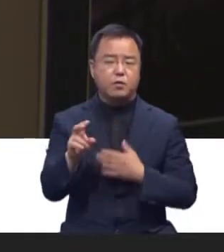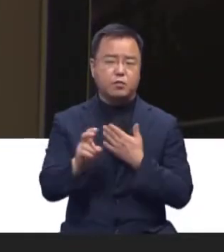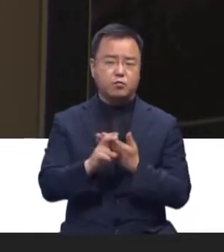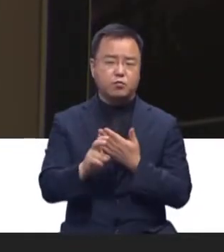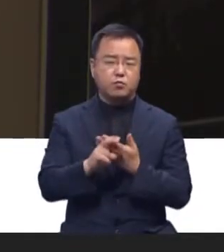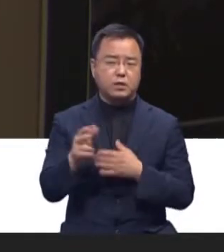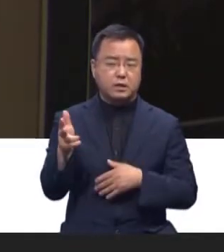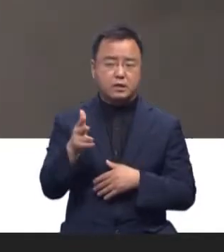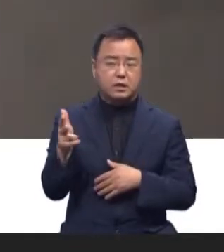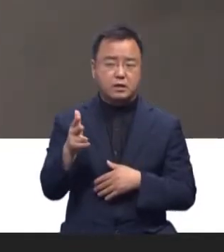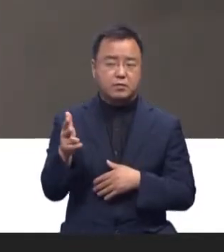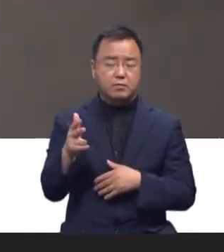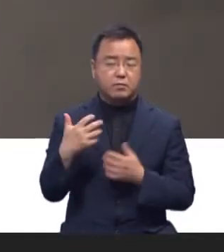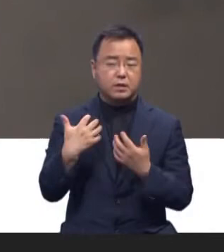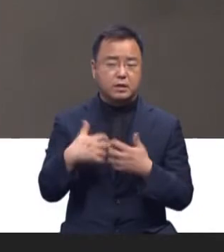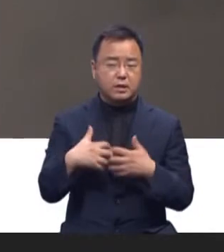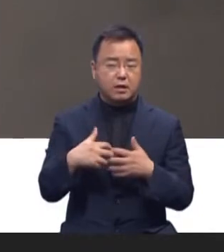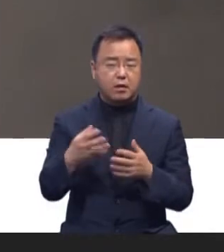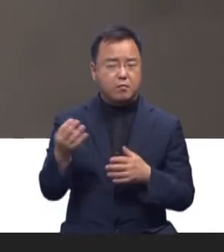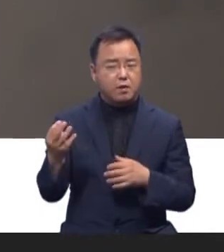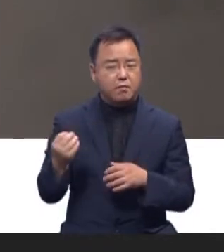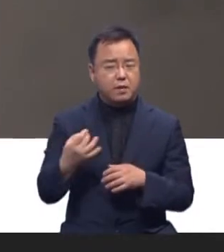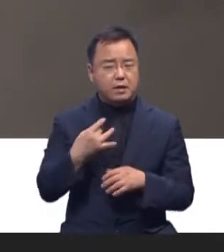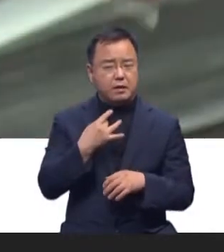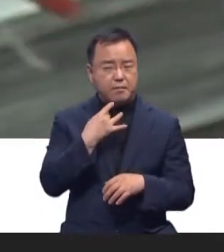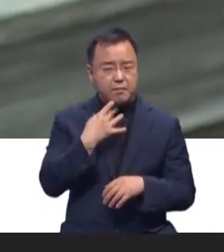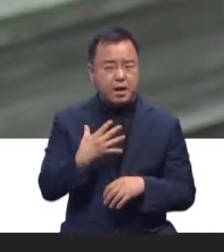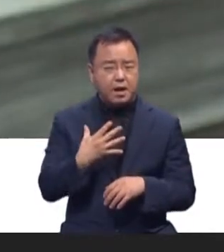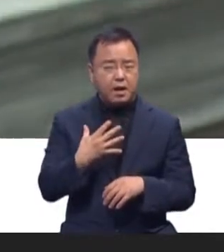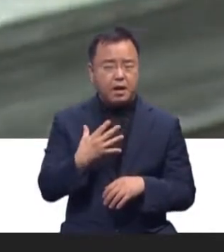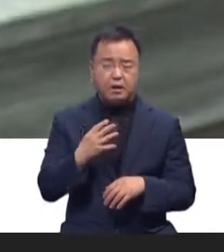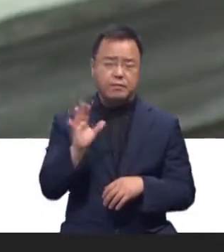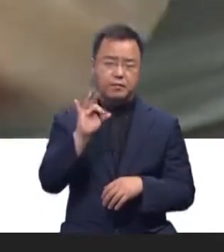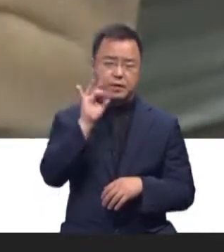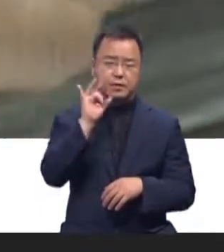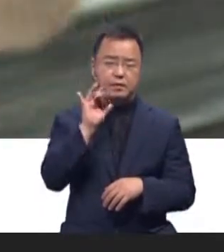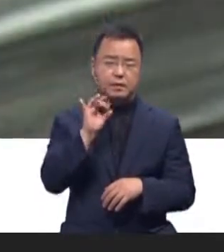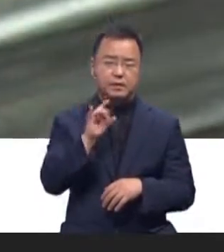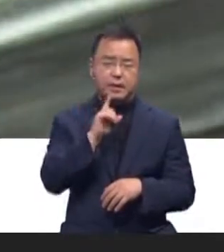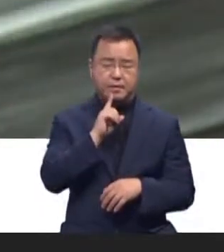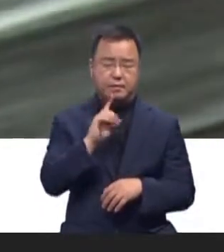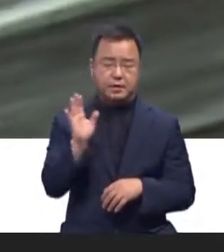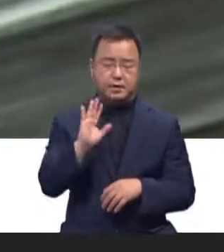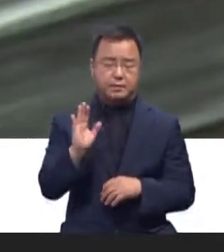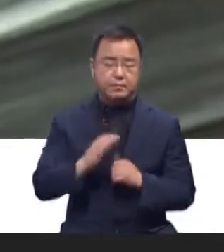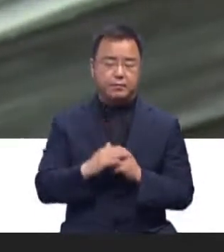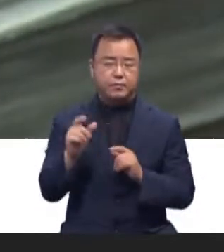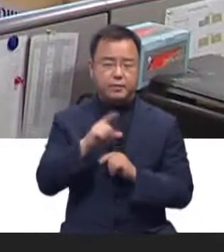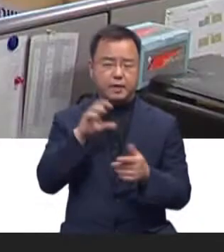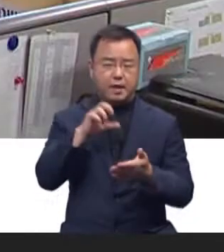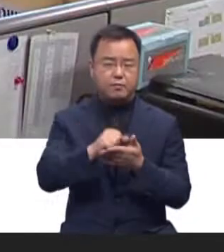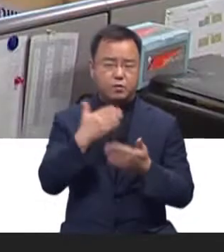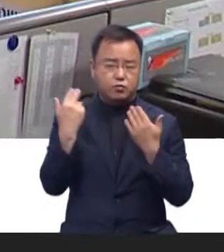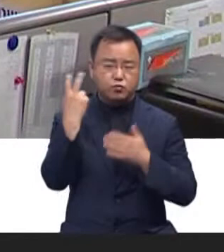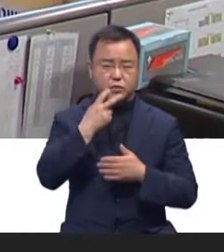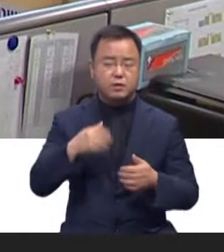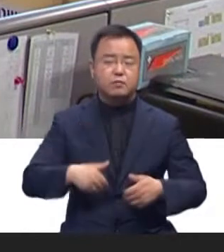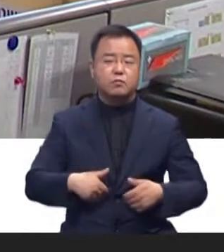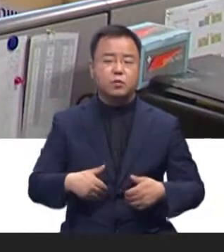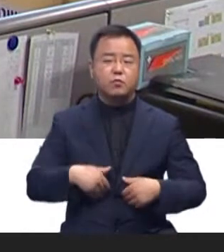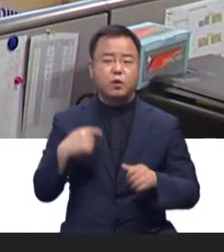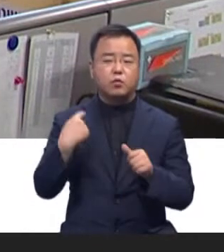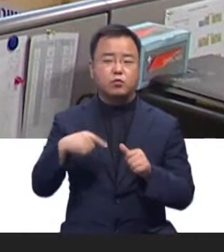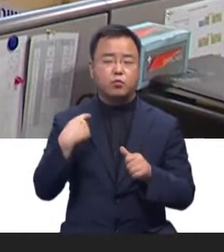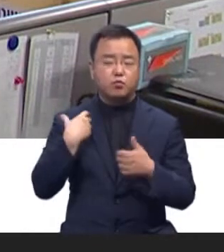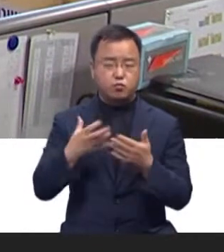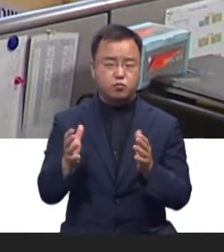설치한 교사가 소수라는 이유로 피해를 축소해서는 안 됩니다. 범죄를 저지른 교사들은 반드시 압수수색해야 하고요.